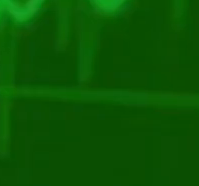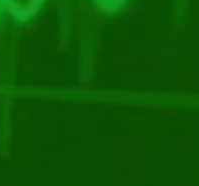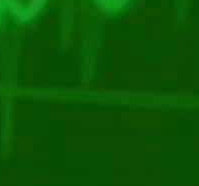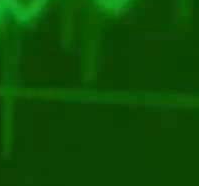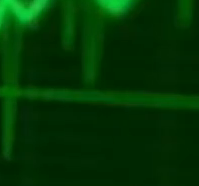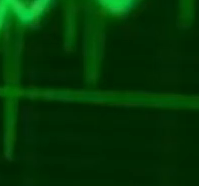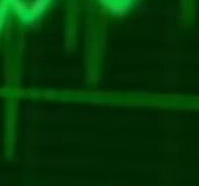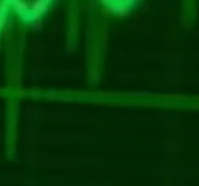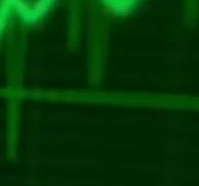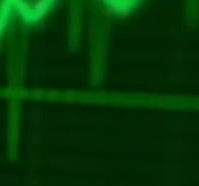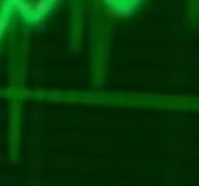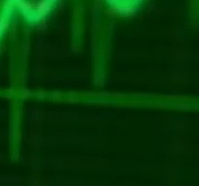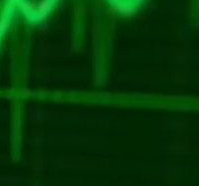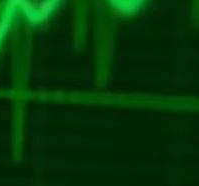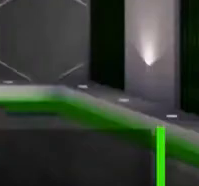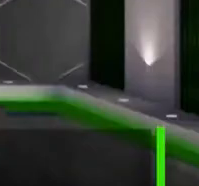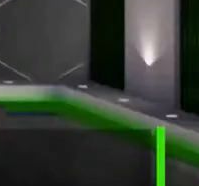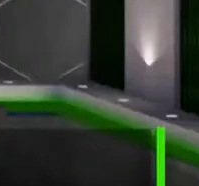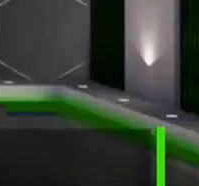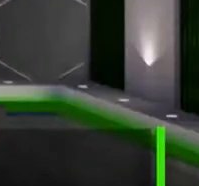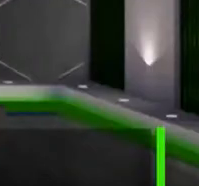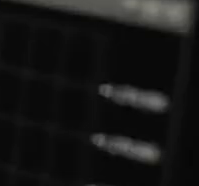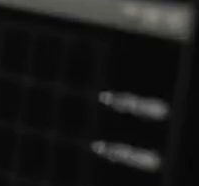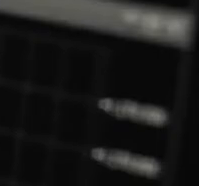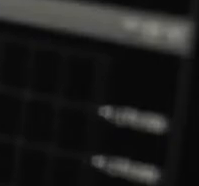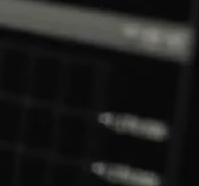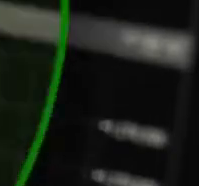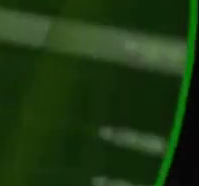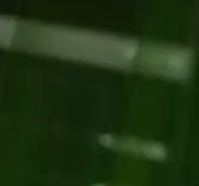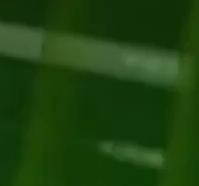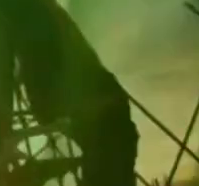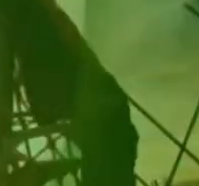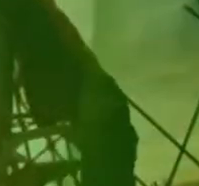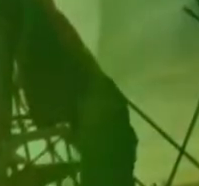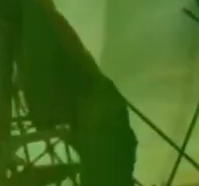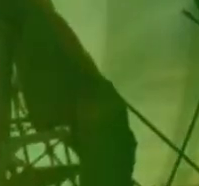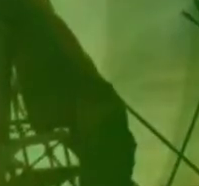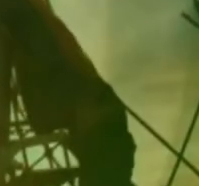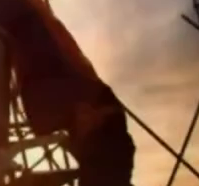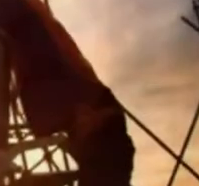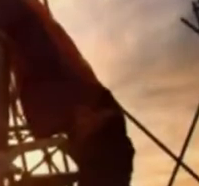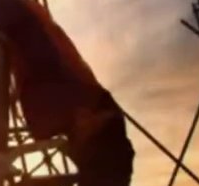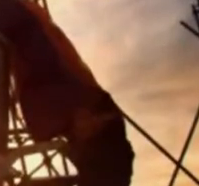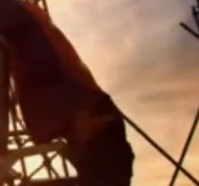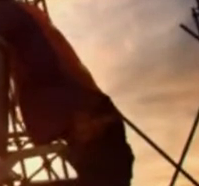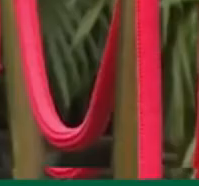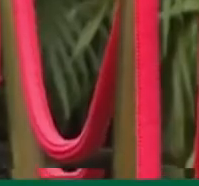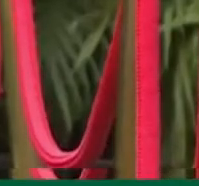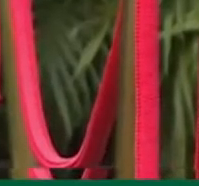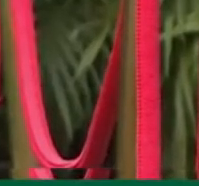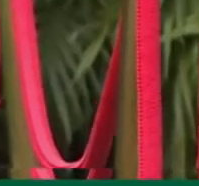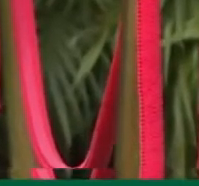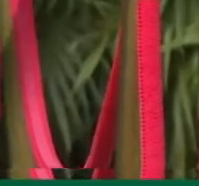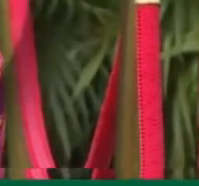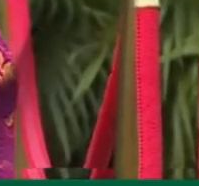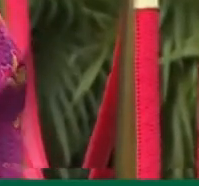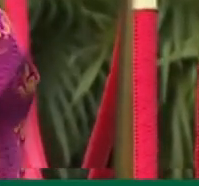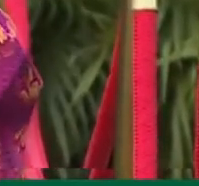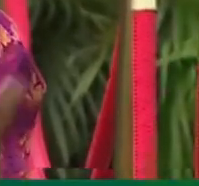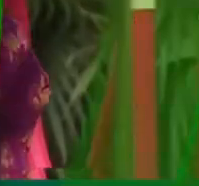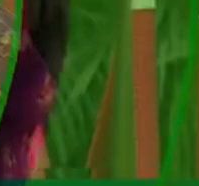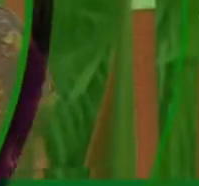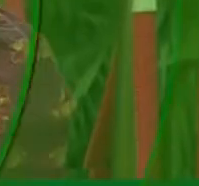trends, and exclusive interviews with industry leaders, as well as insights on emerging small and medium enterprises in the commercial